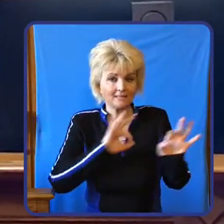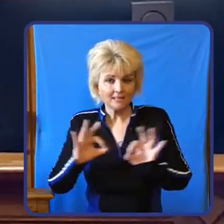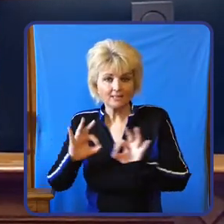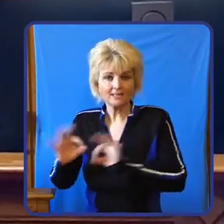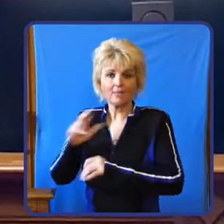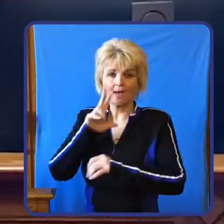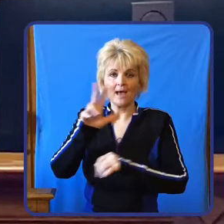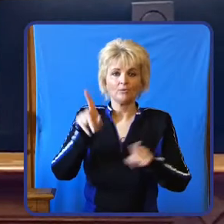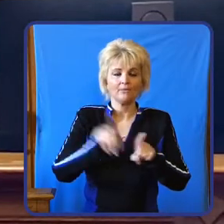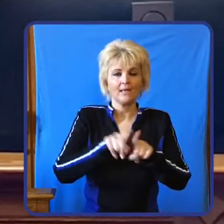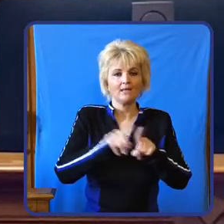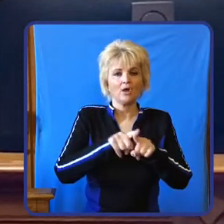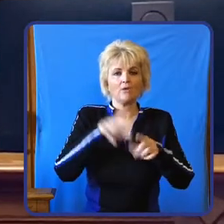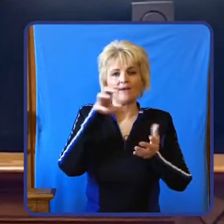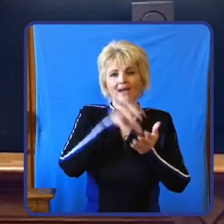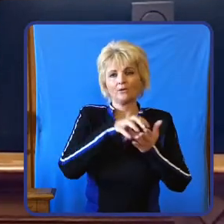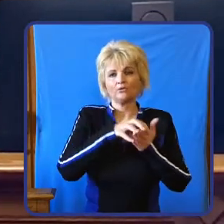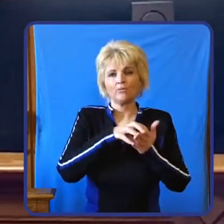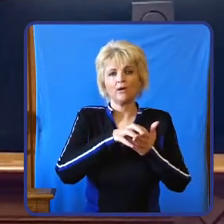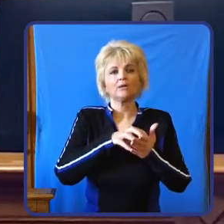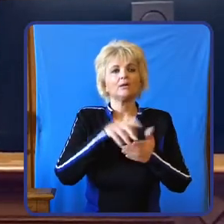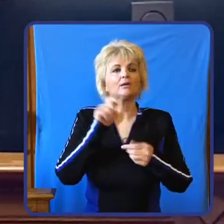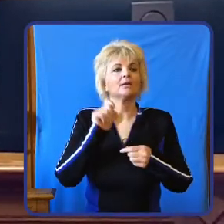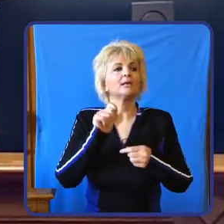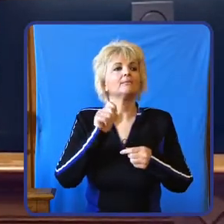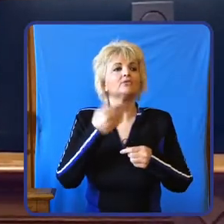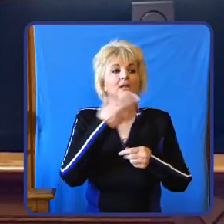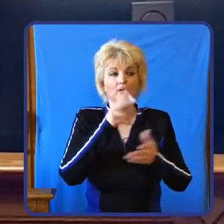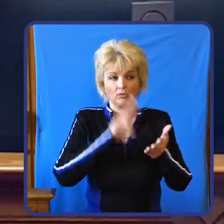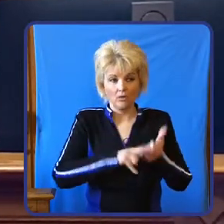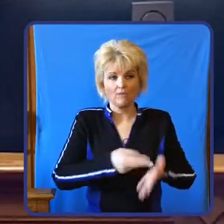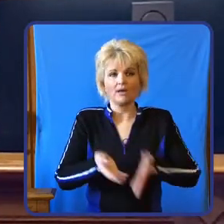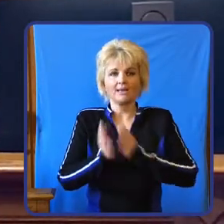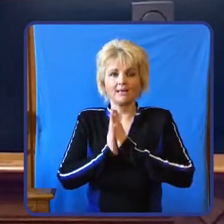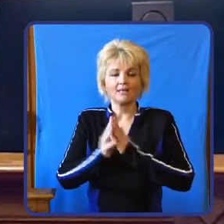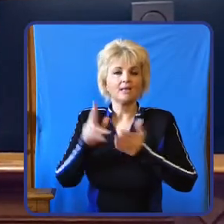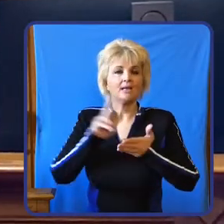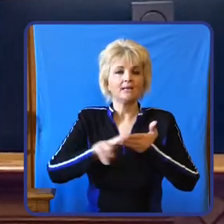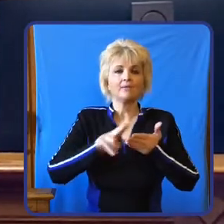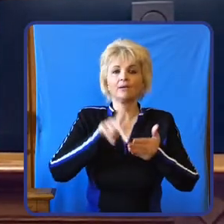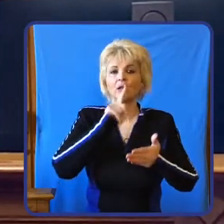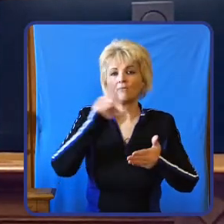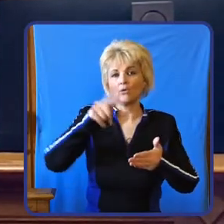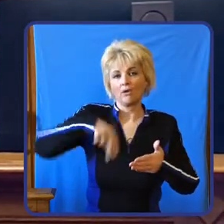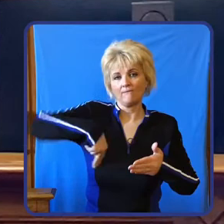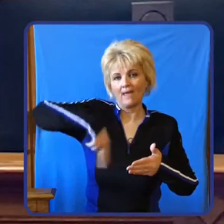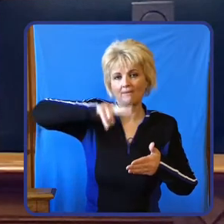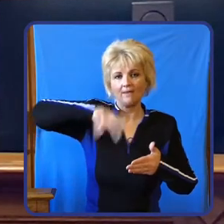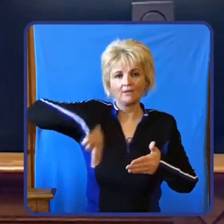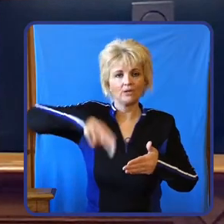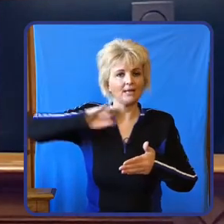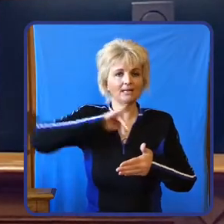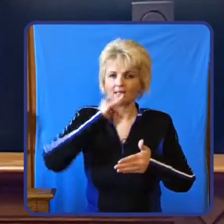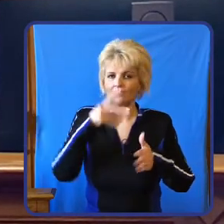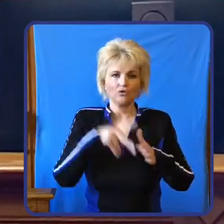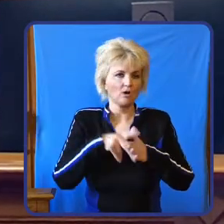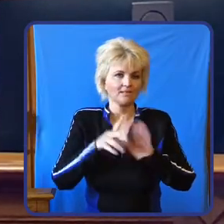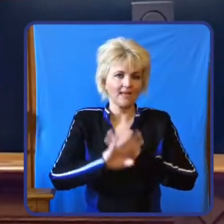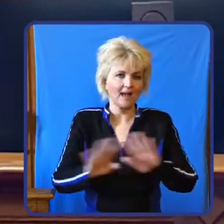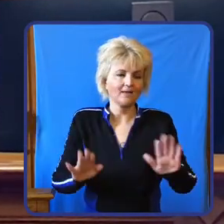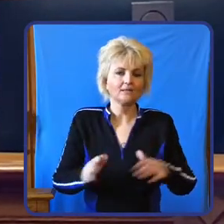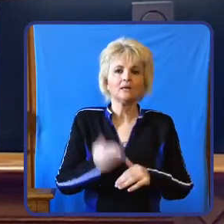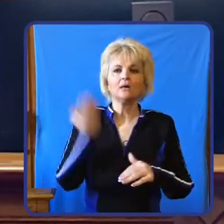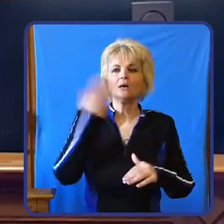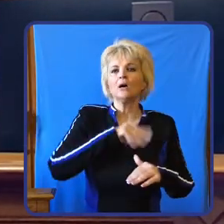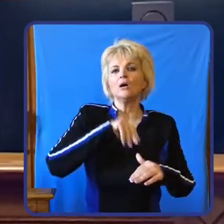már a városban, úgyhogy ebben nagyon szép képvisel azt, hogy joga van ezt kérni, a hivatal föl fogja festeni. Jó? Tehát semmi akadály nincs. És hogyha